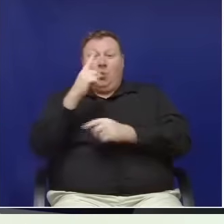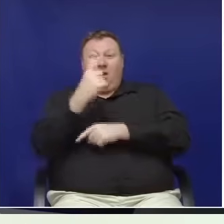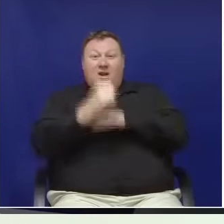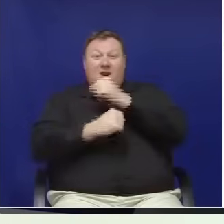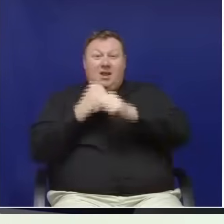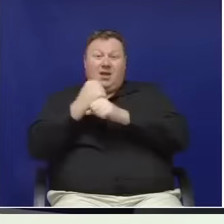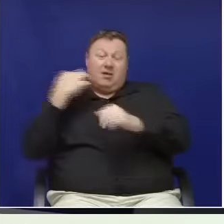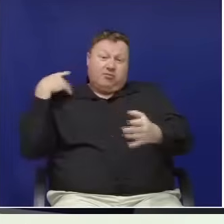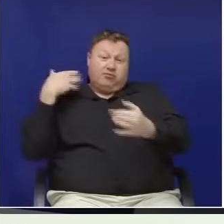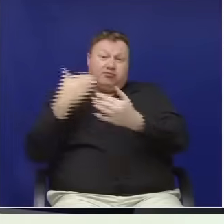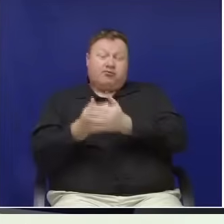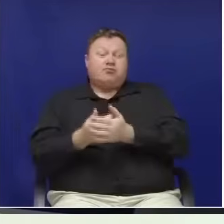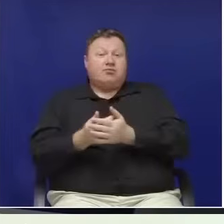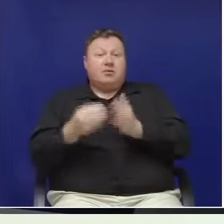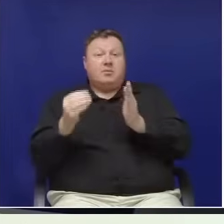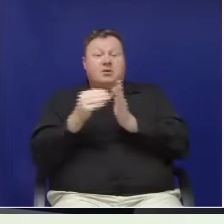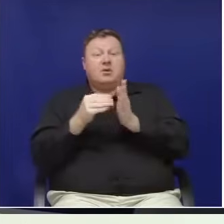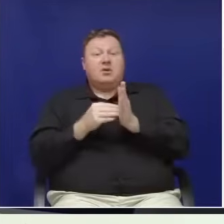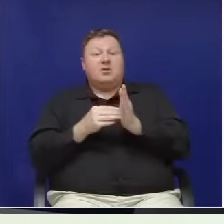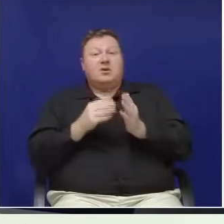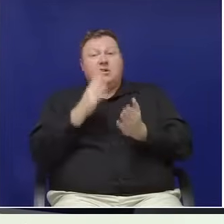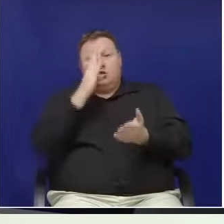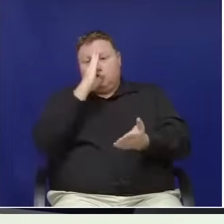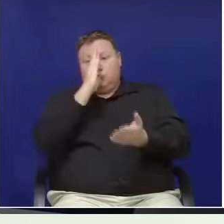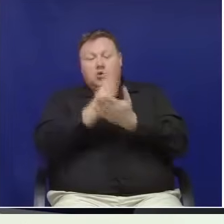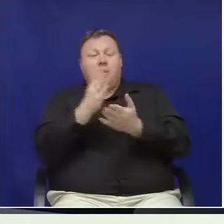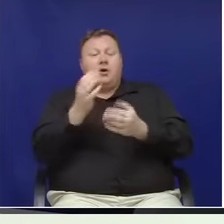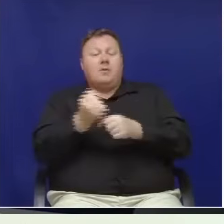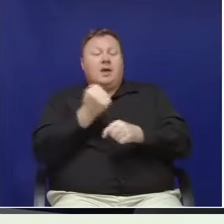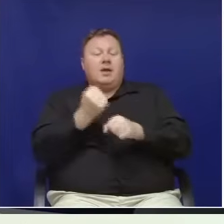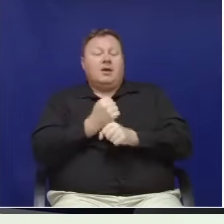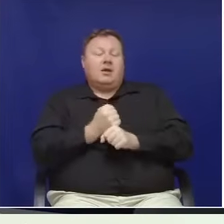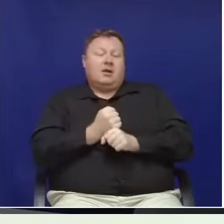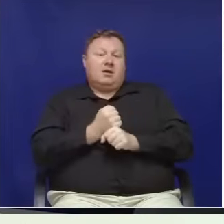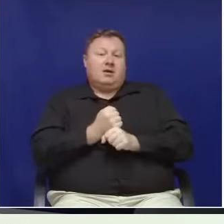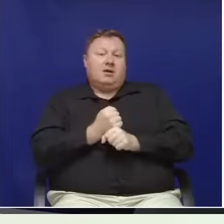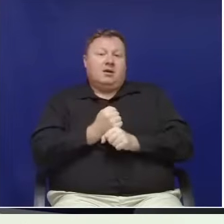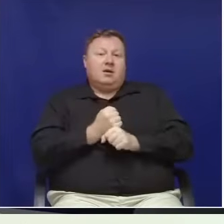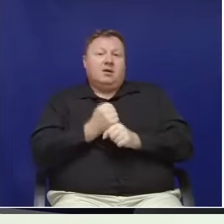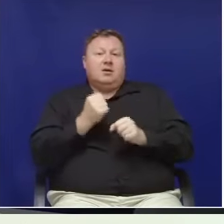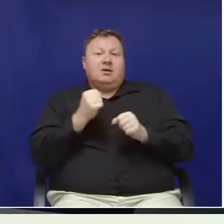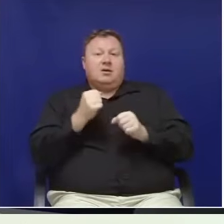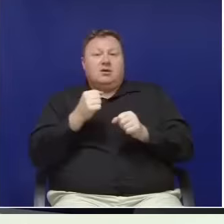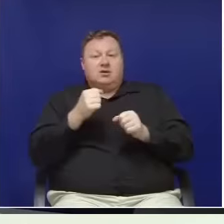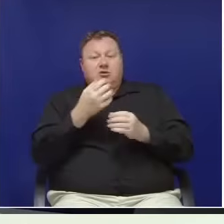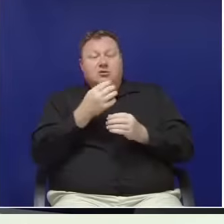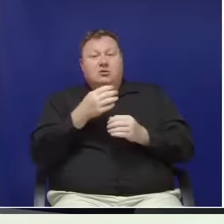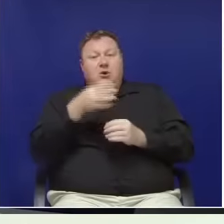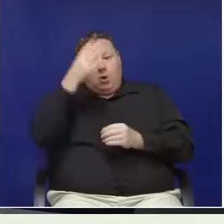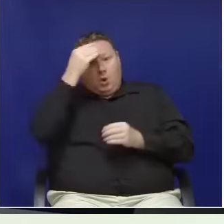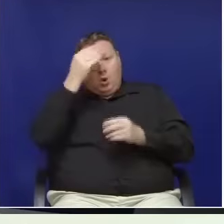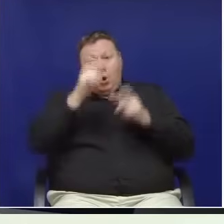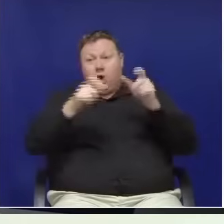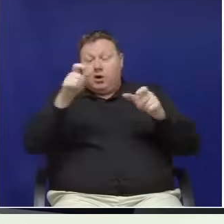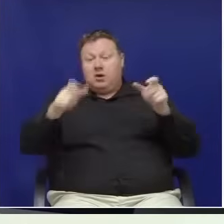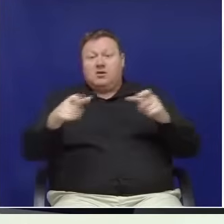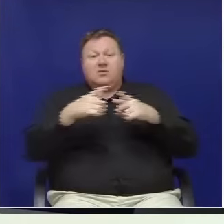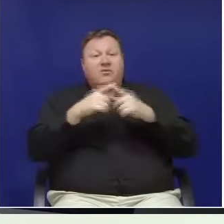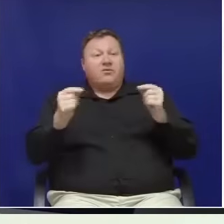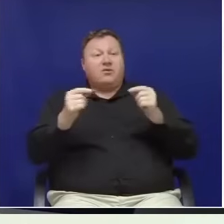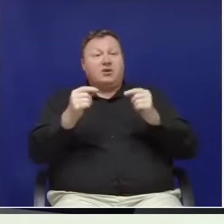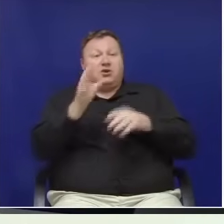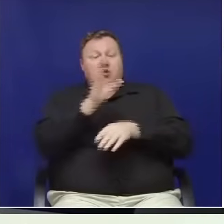daardie jaar moet daar verseker word dat die leerders die kursus behoorlik voltooi, dat